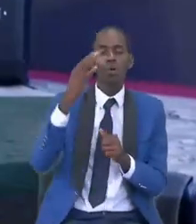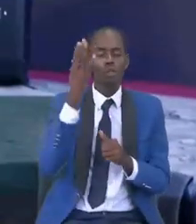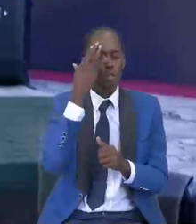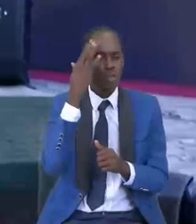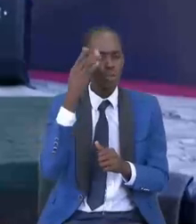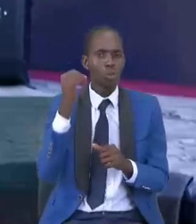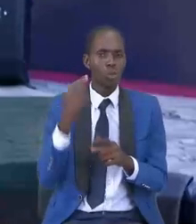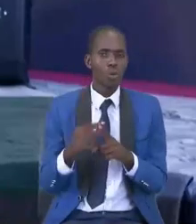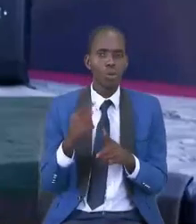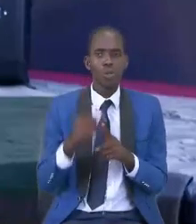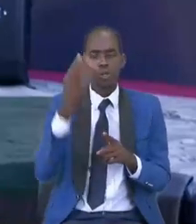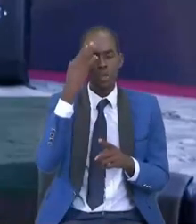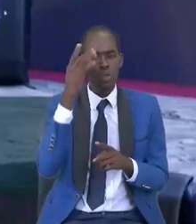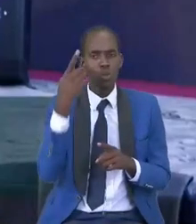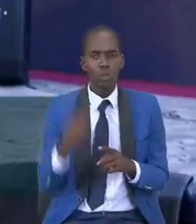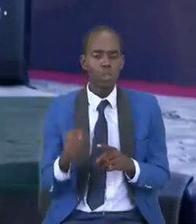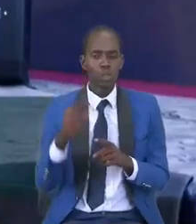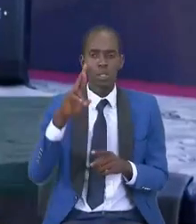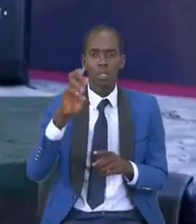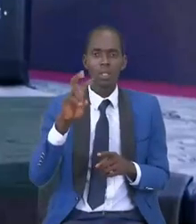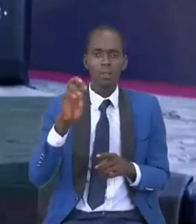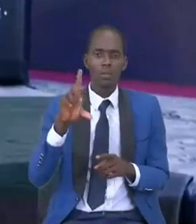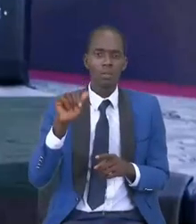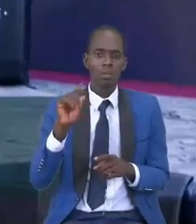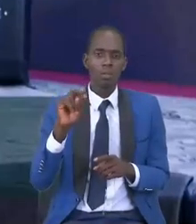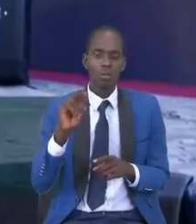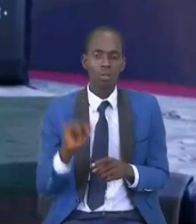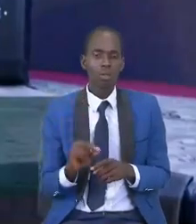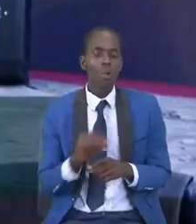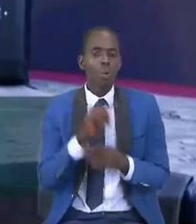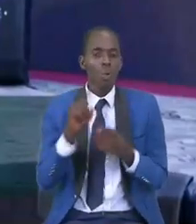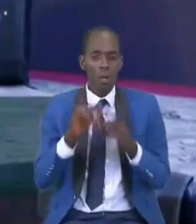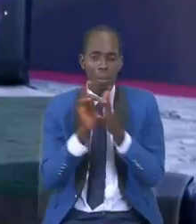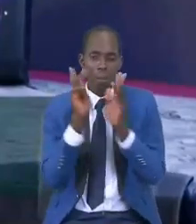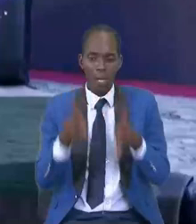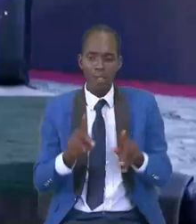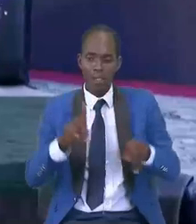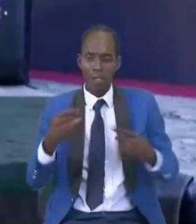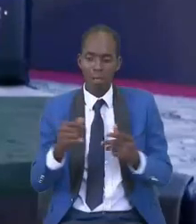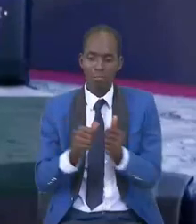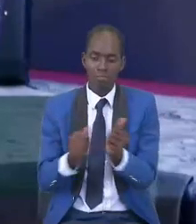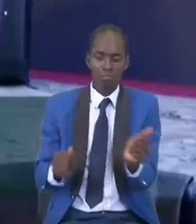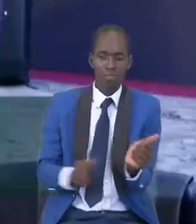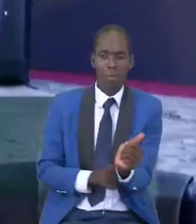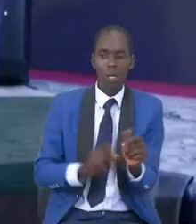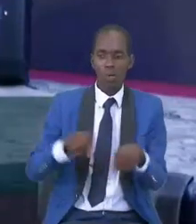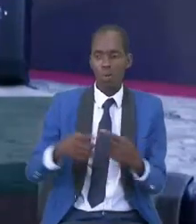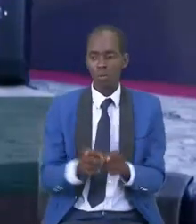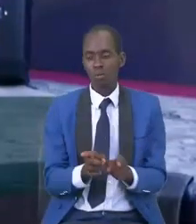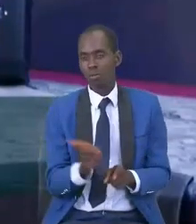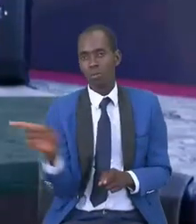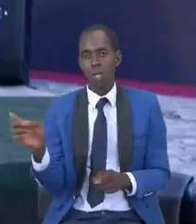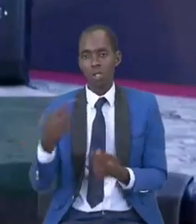évoluait avec Dieu, il connaît la parole, il connaît la révélation. Lorsqu'il se détourne et devient un